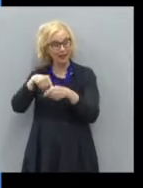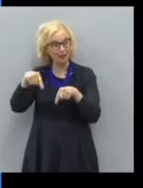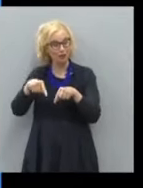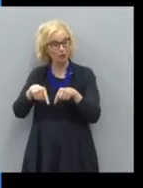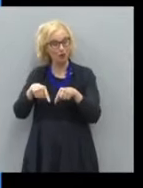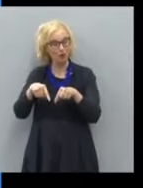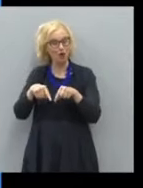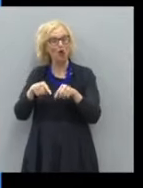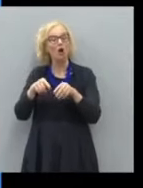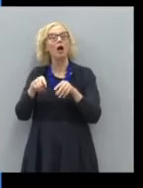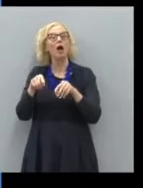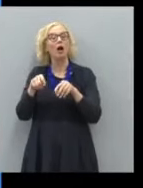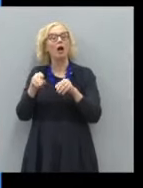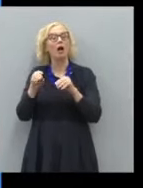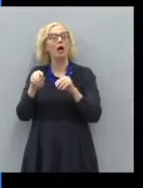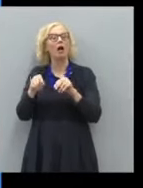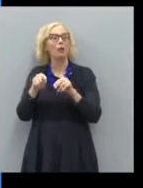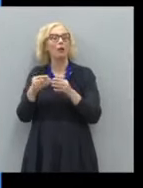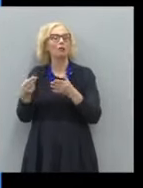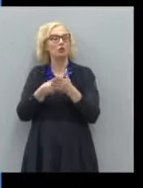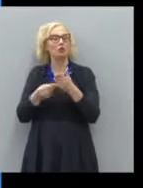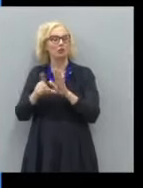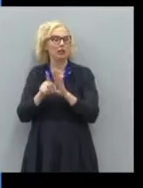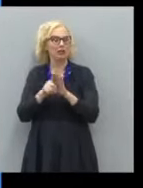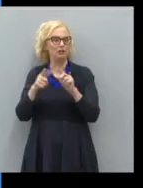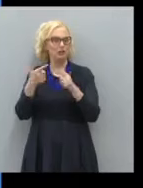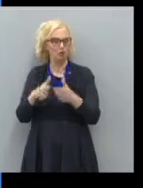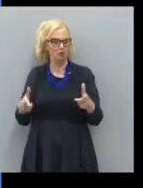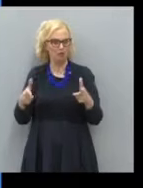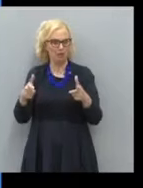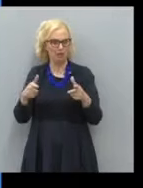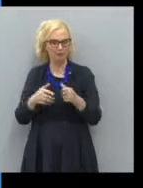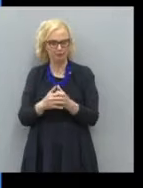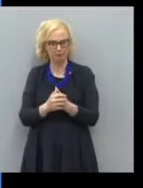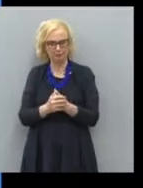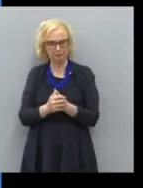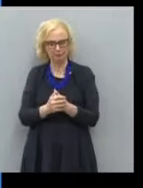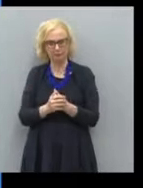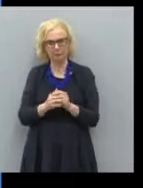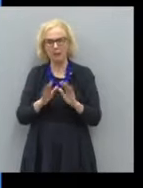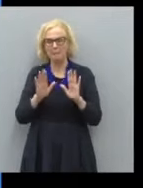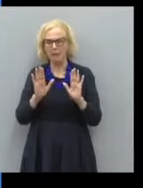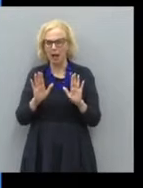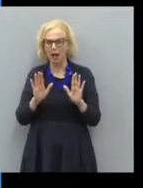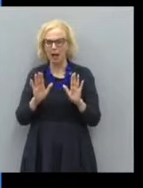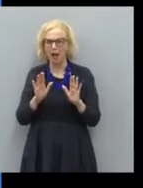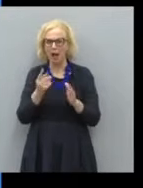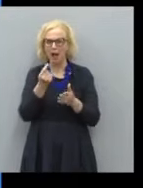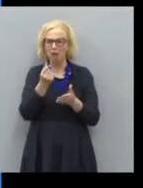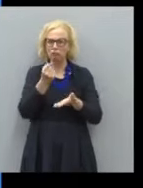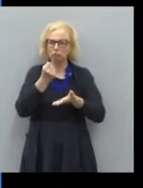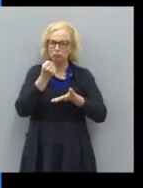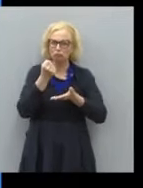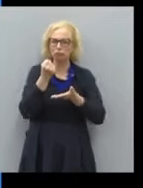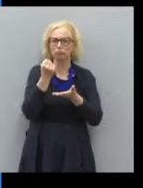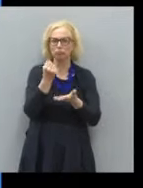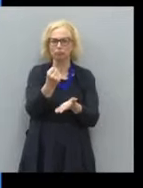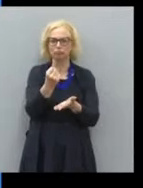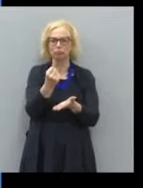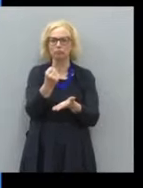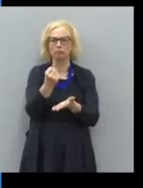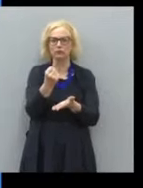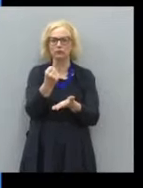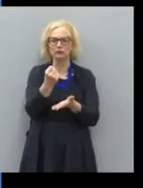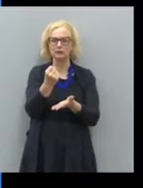di questo disegno di legge però la la mole di risorse che abbiamo